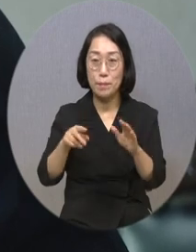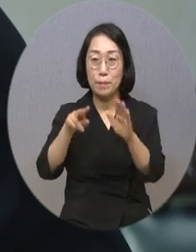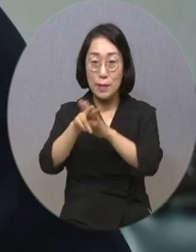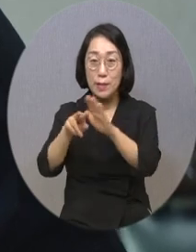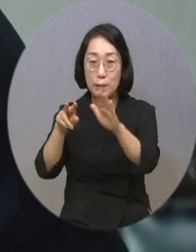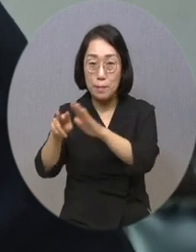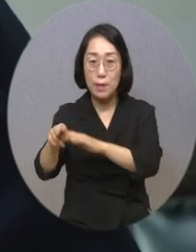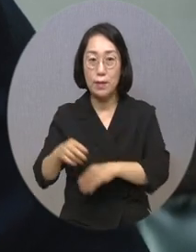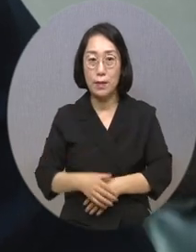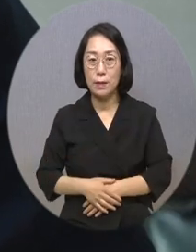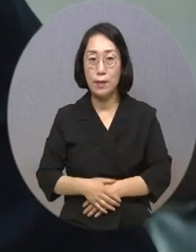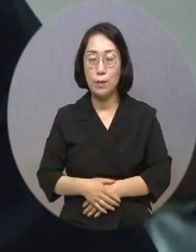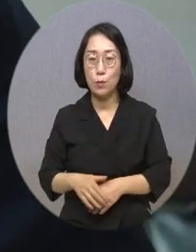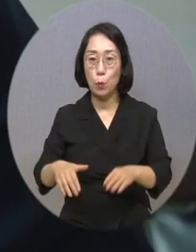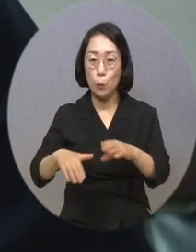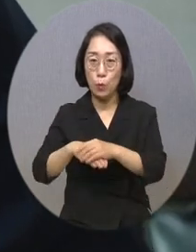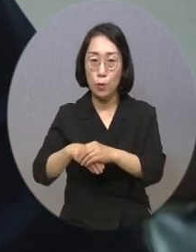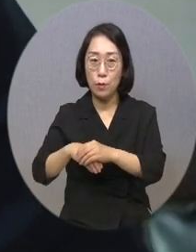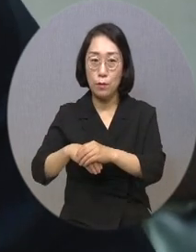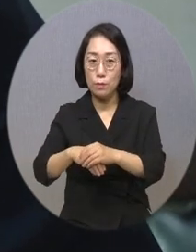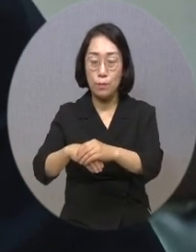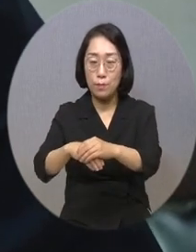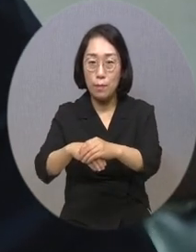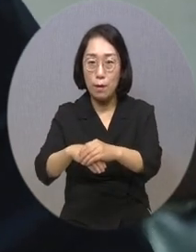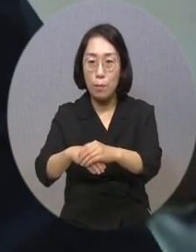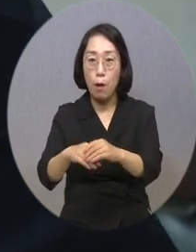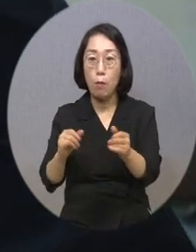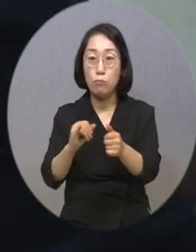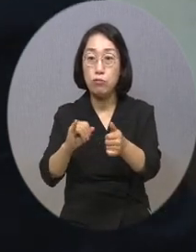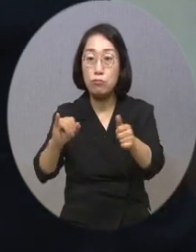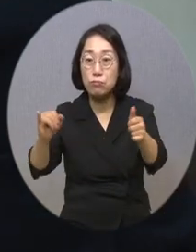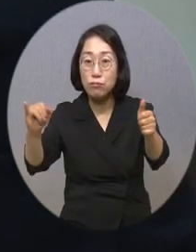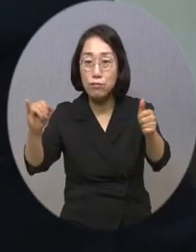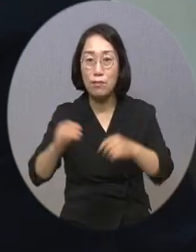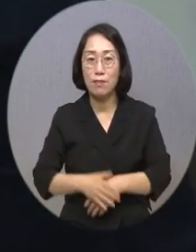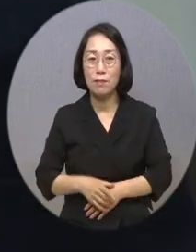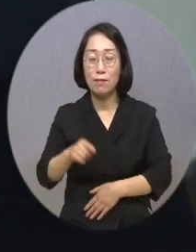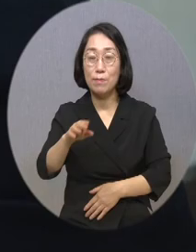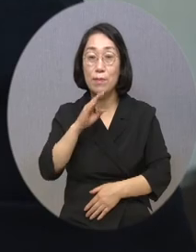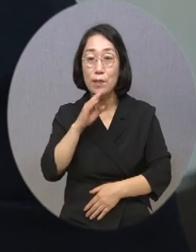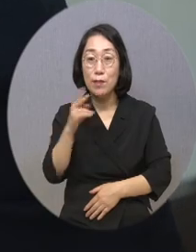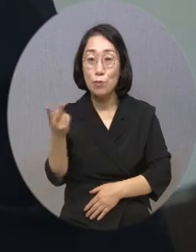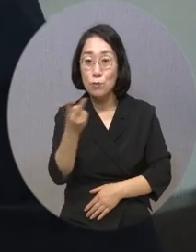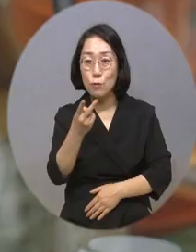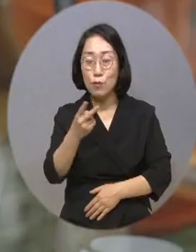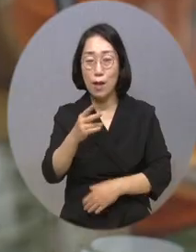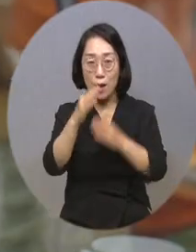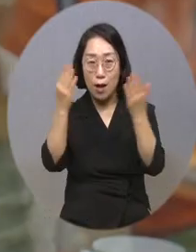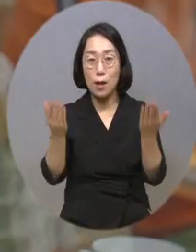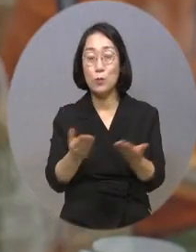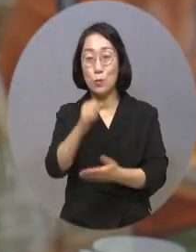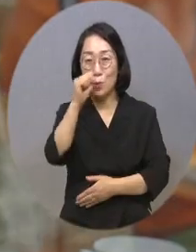손 놓고 가다가는 서로 잃어버리잖아요. 그쵸. 사실은 품발에 가면 둘 다 좋아해서 거기서.